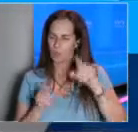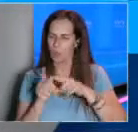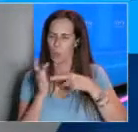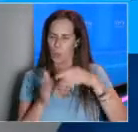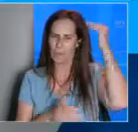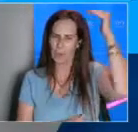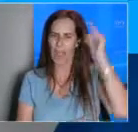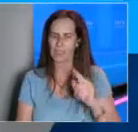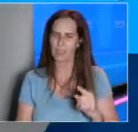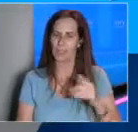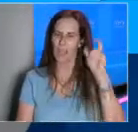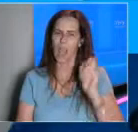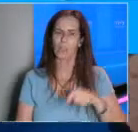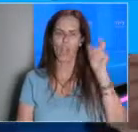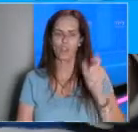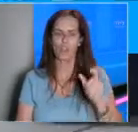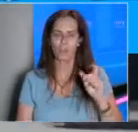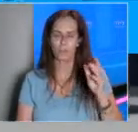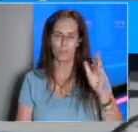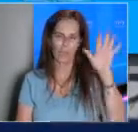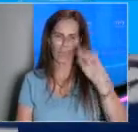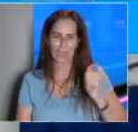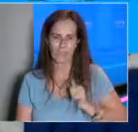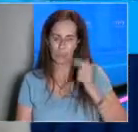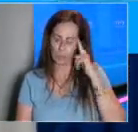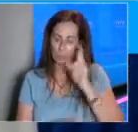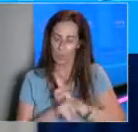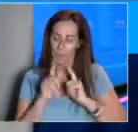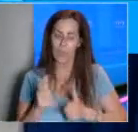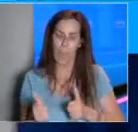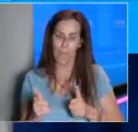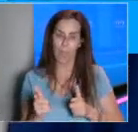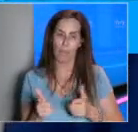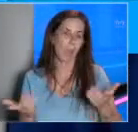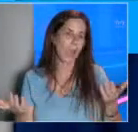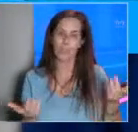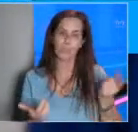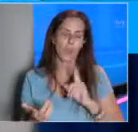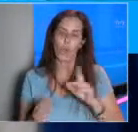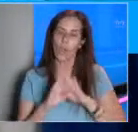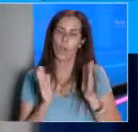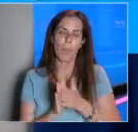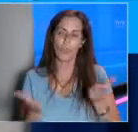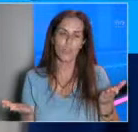ש... אנשים עם חיק הצבאי יודעים שבמהלך קרבות, במהלך מלחמה, אז לא כל מה